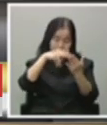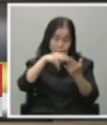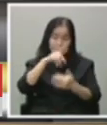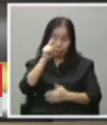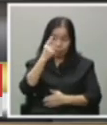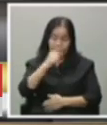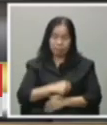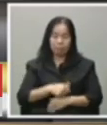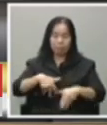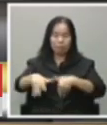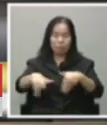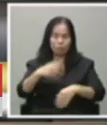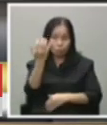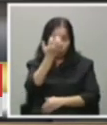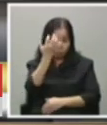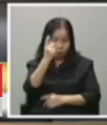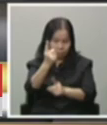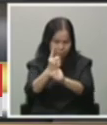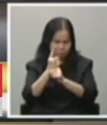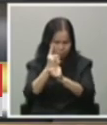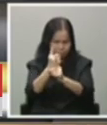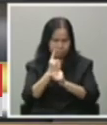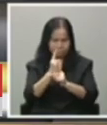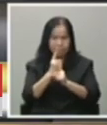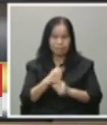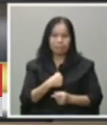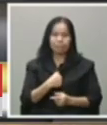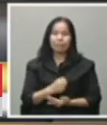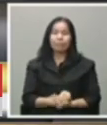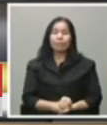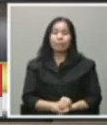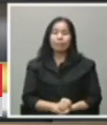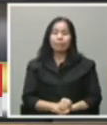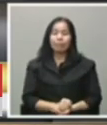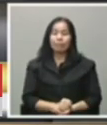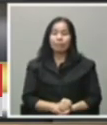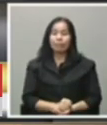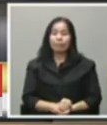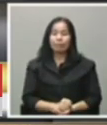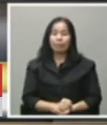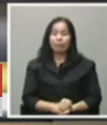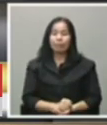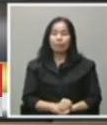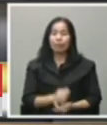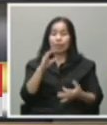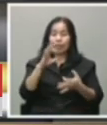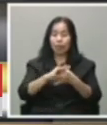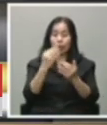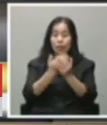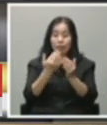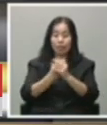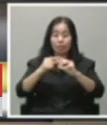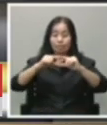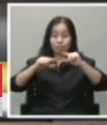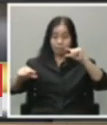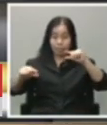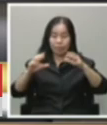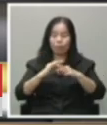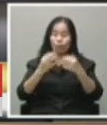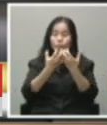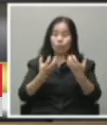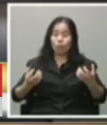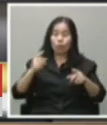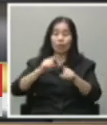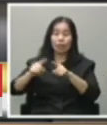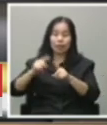อยู่ทางบ้านนะครับได้ตามผมไปดูด้วยนะครับแผ่นที่เกี่ยวกับส่วนต่างค่าอุปกรณ์ข้อมูลไบโอเมตริกครับ